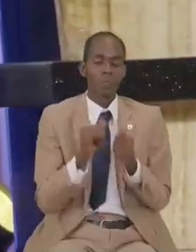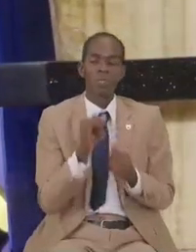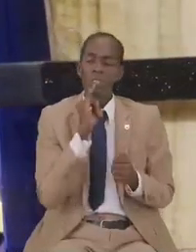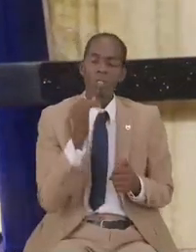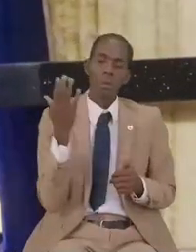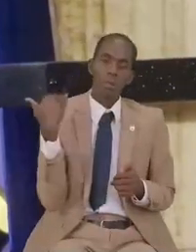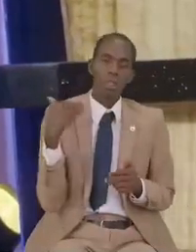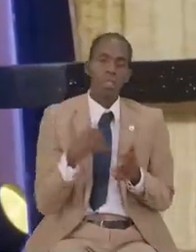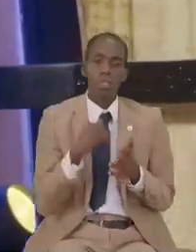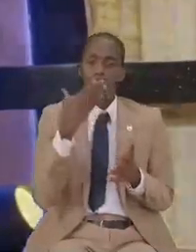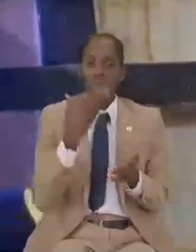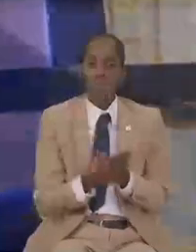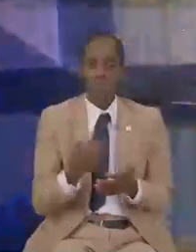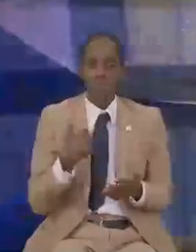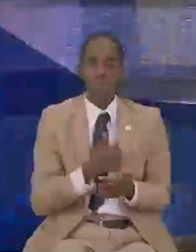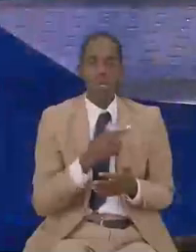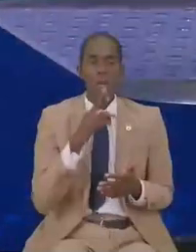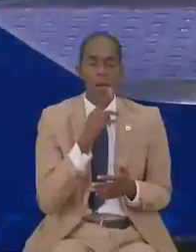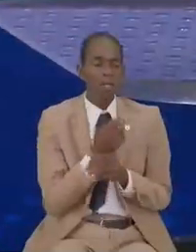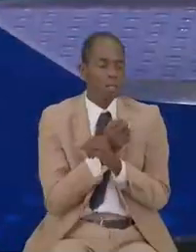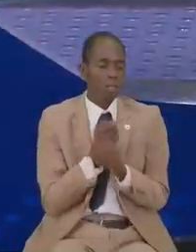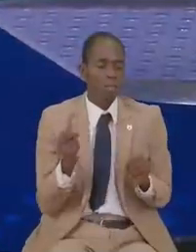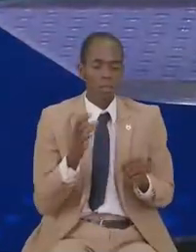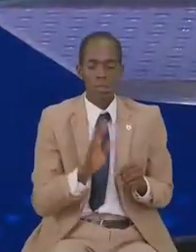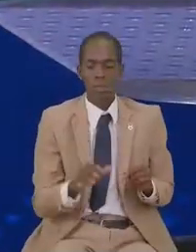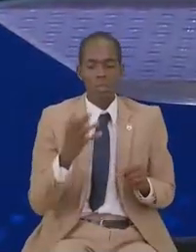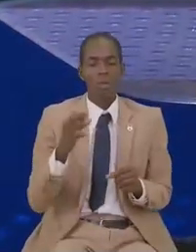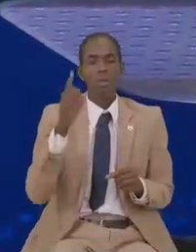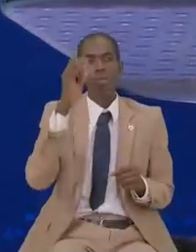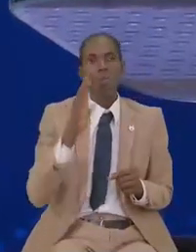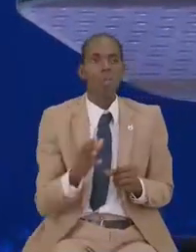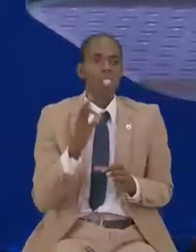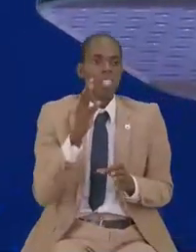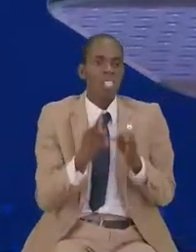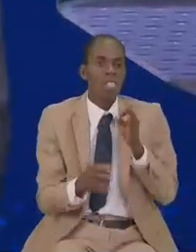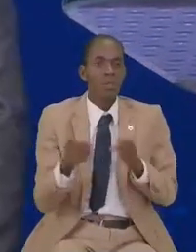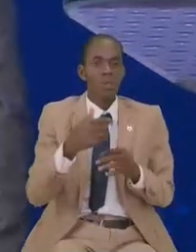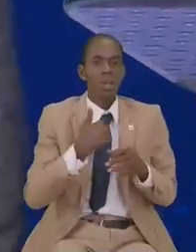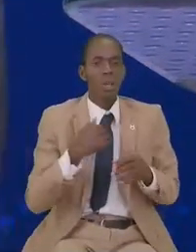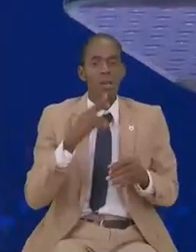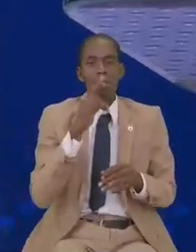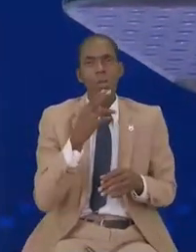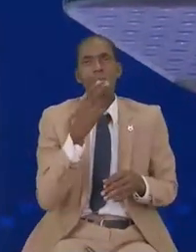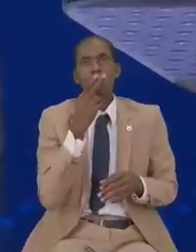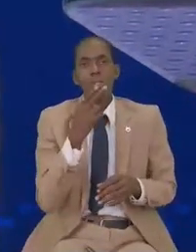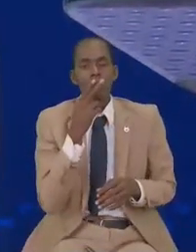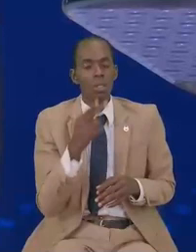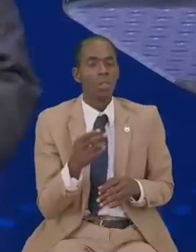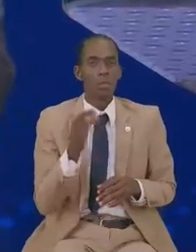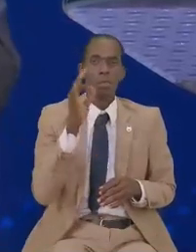est passé. C'est bon qu'on est de nouveau, qu'on est enfant de Dieu. Mais si tu continues de boire, fumer des